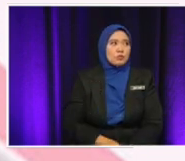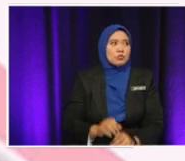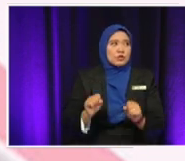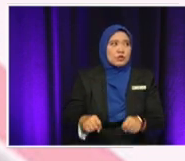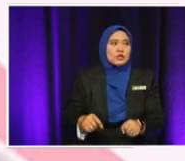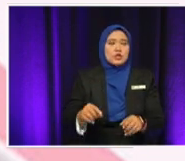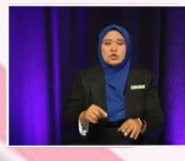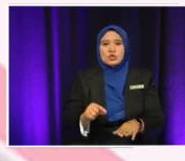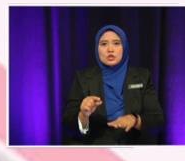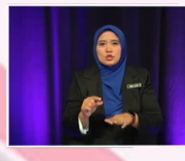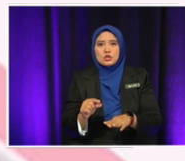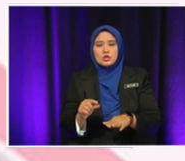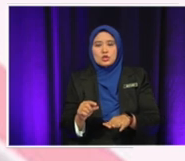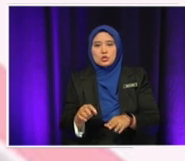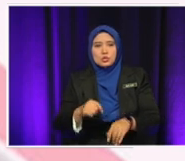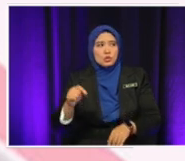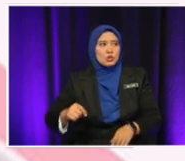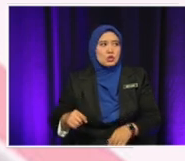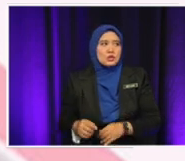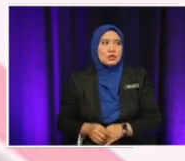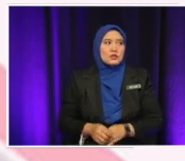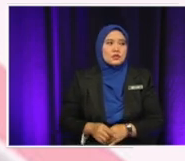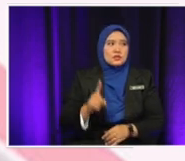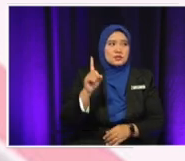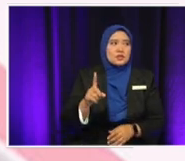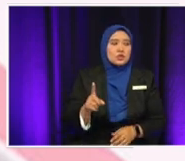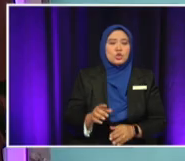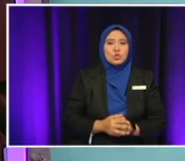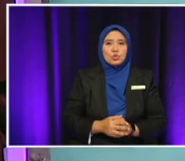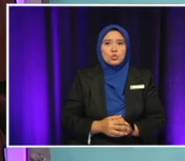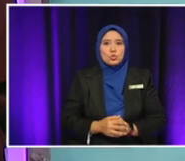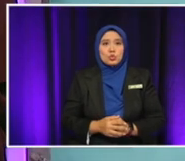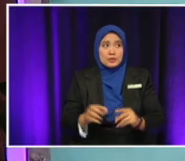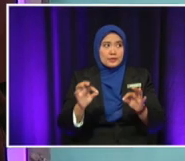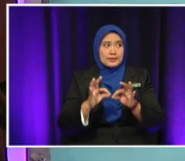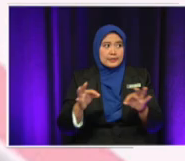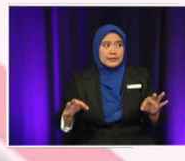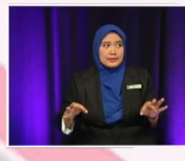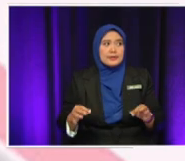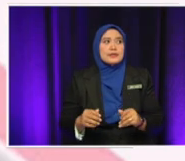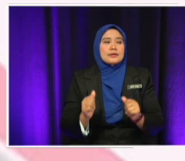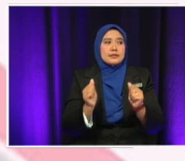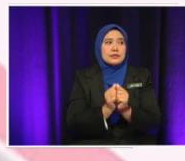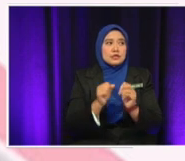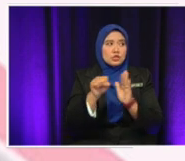juga ditulis dalam satu ayat dengan syarat semua kata kunci terangkum terlihat contoh